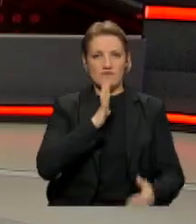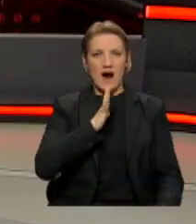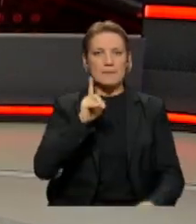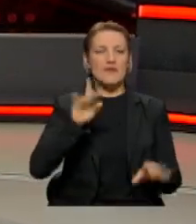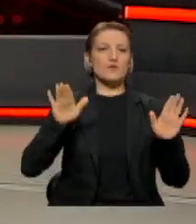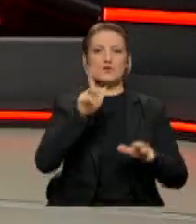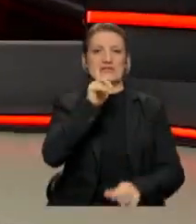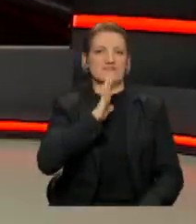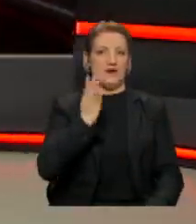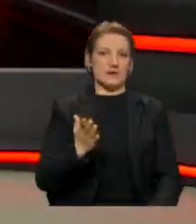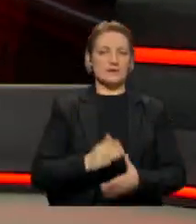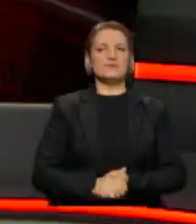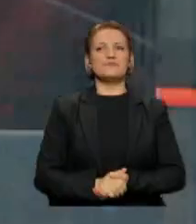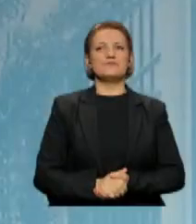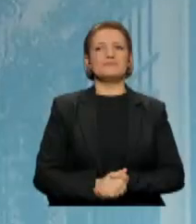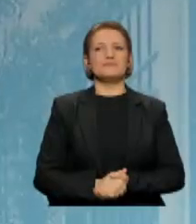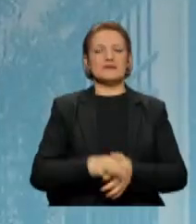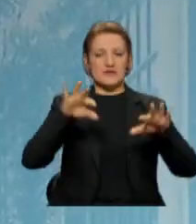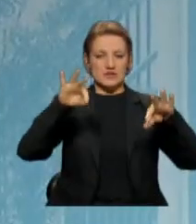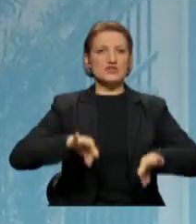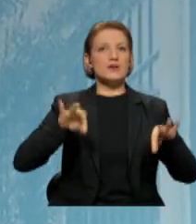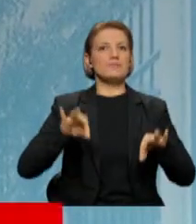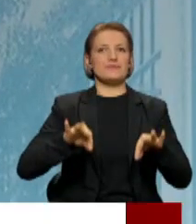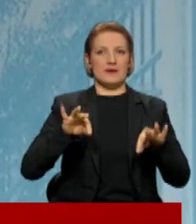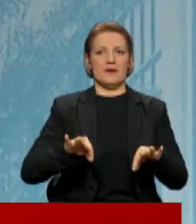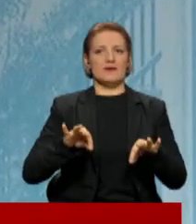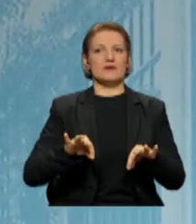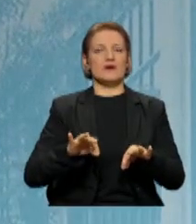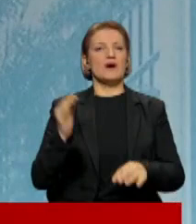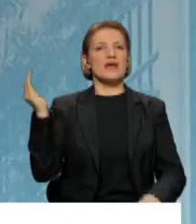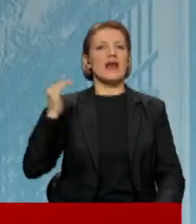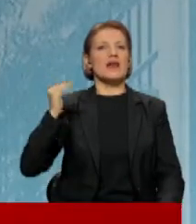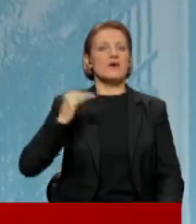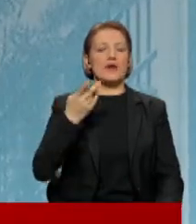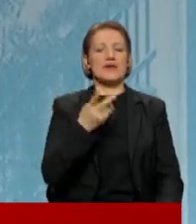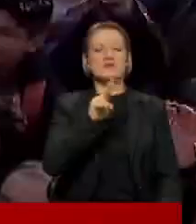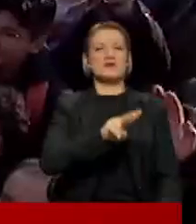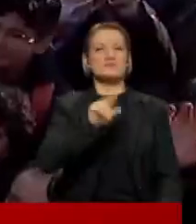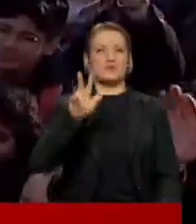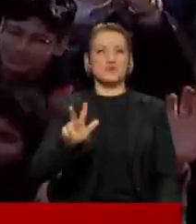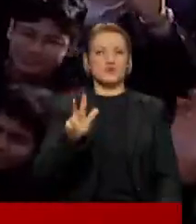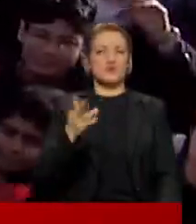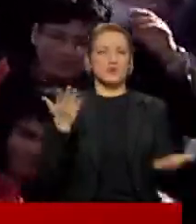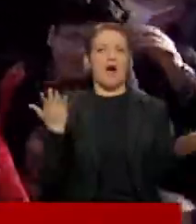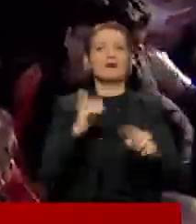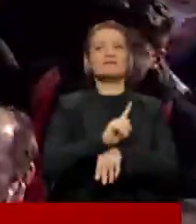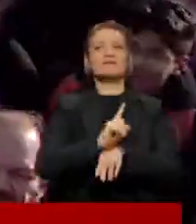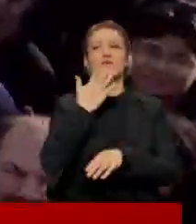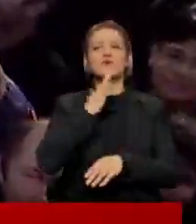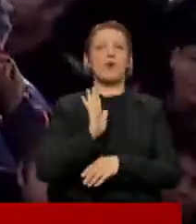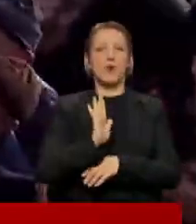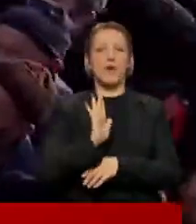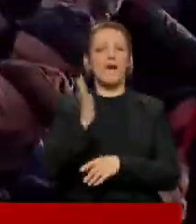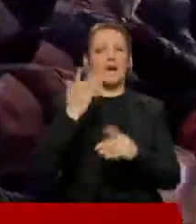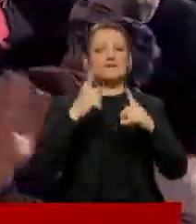hukuk var şimdi geliyor 2023 artık Vakit yok artık